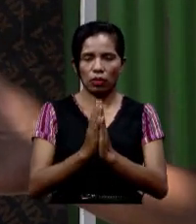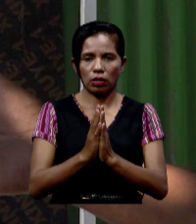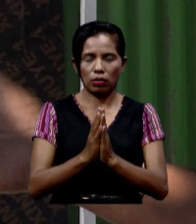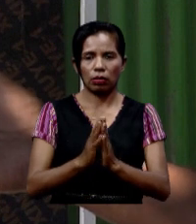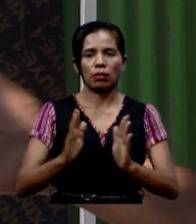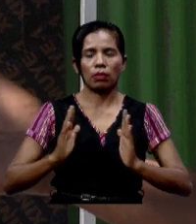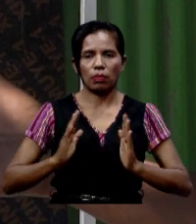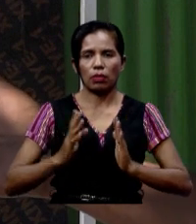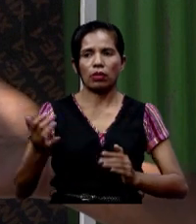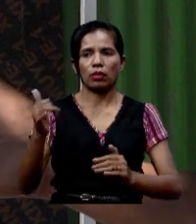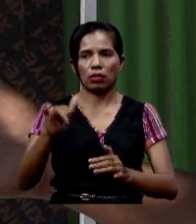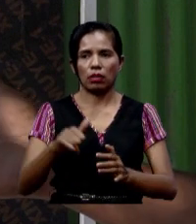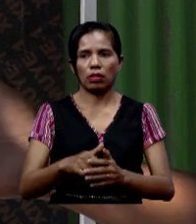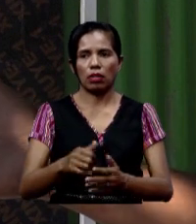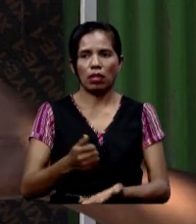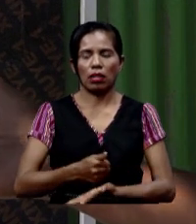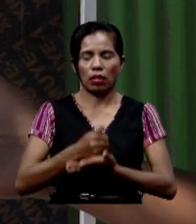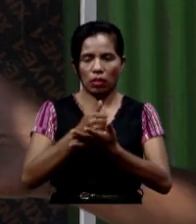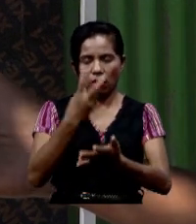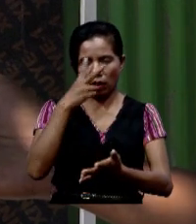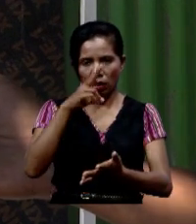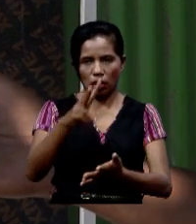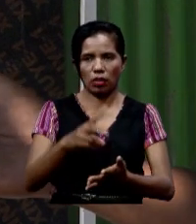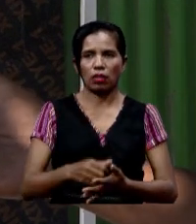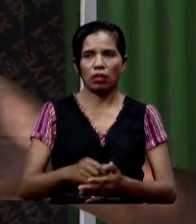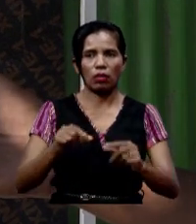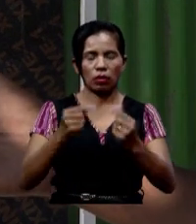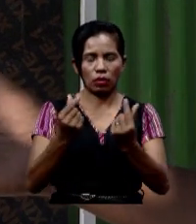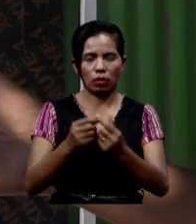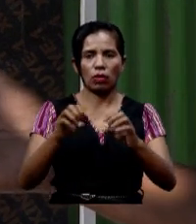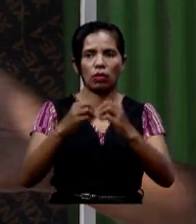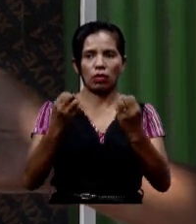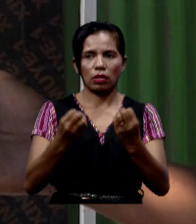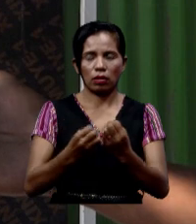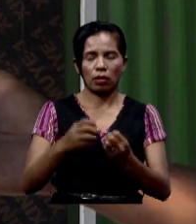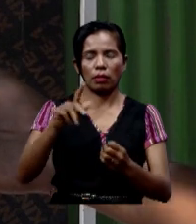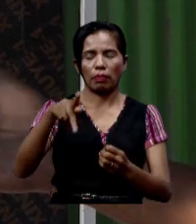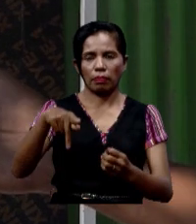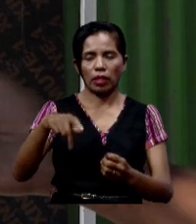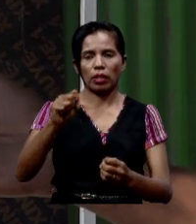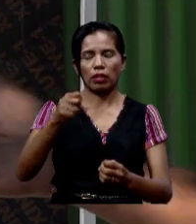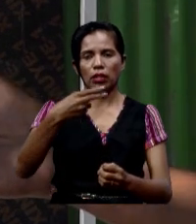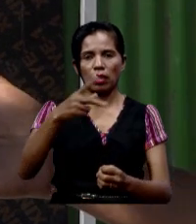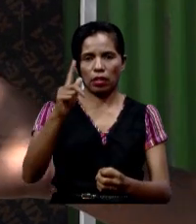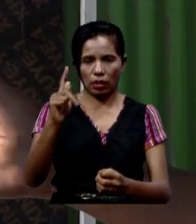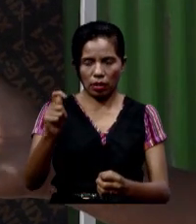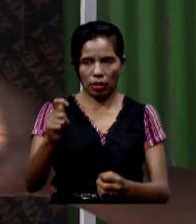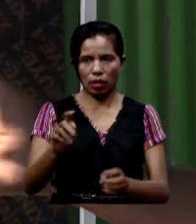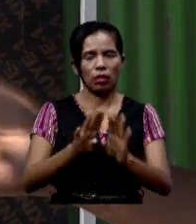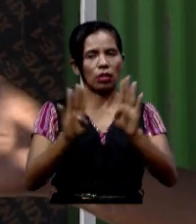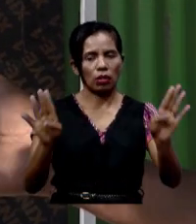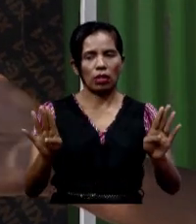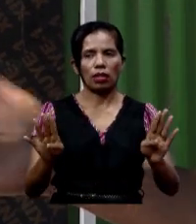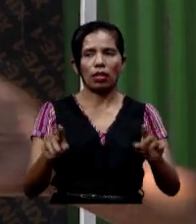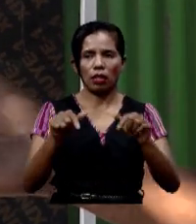bocira tau mata ba lo betau mata ba grupo organisasi pesate sira para imilok sir lo ke buat